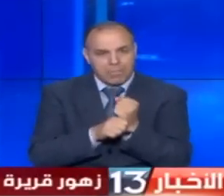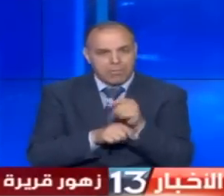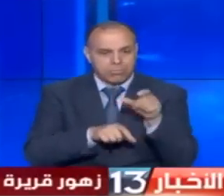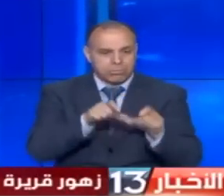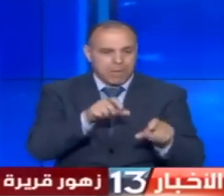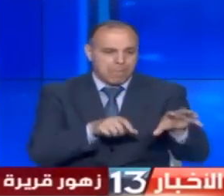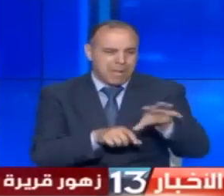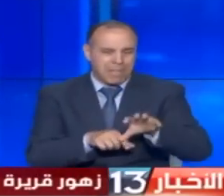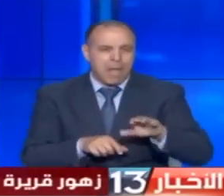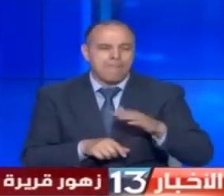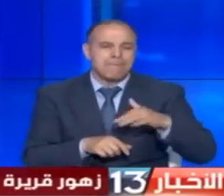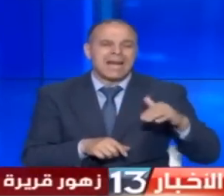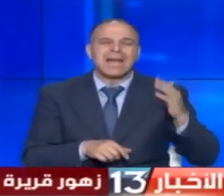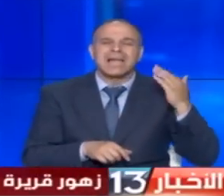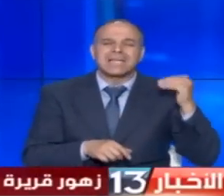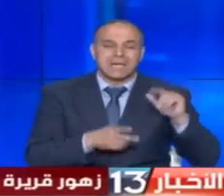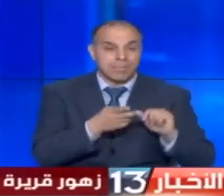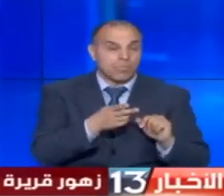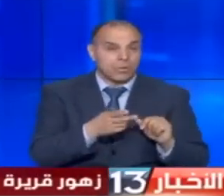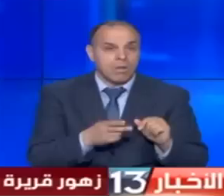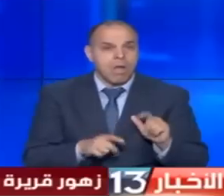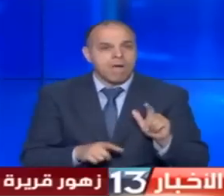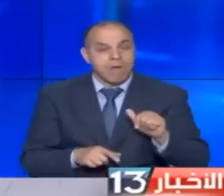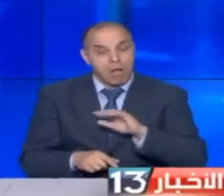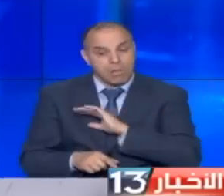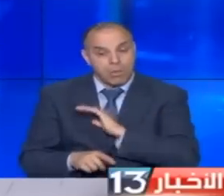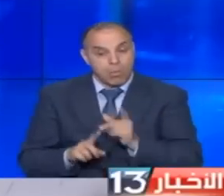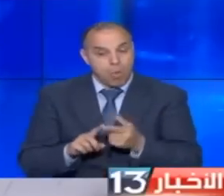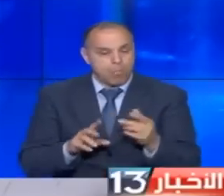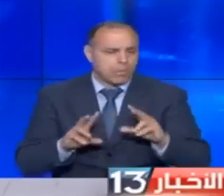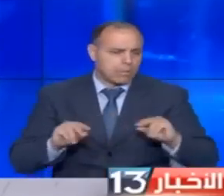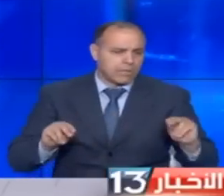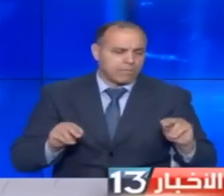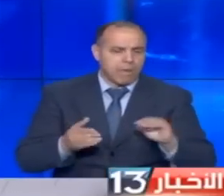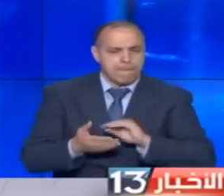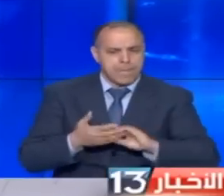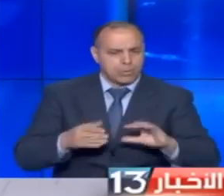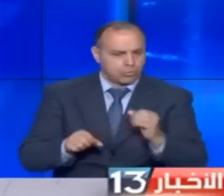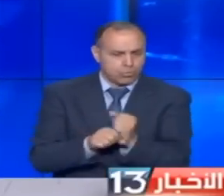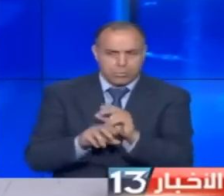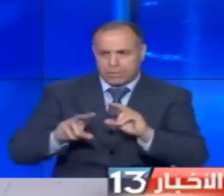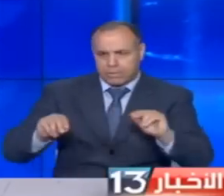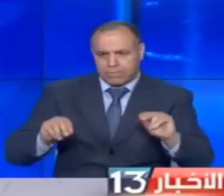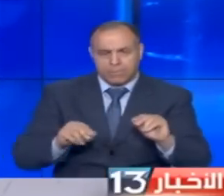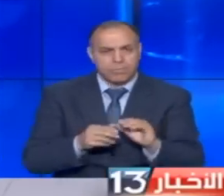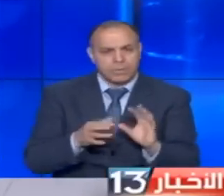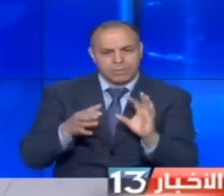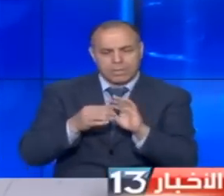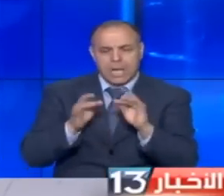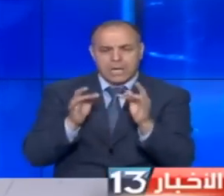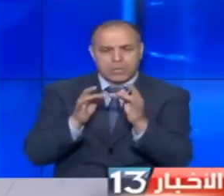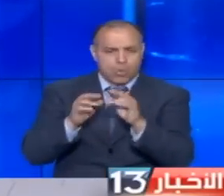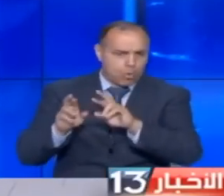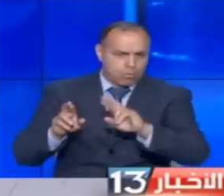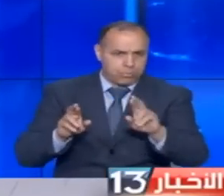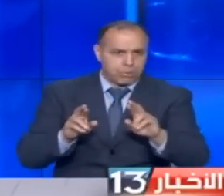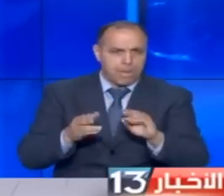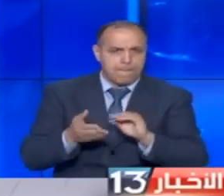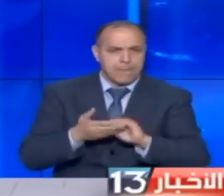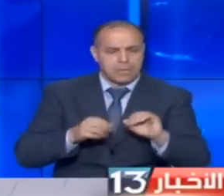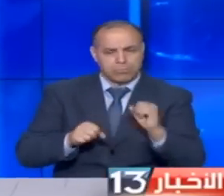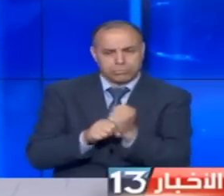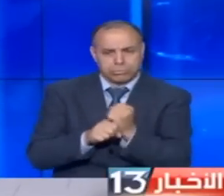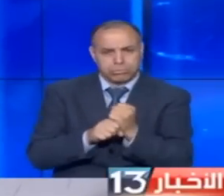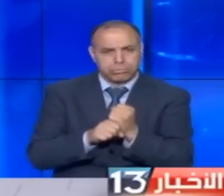المنطقه اه عنده دوره كما دور اي مكتب شغله مكتب التشغيل